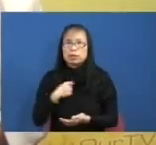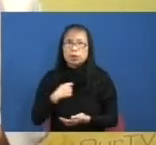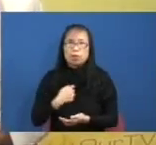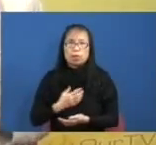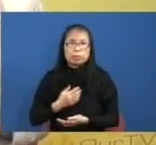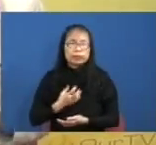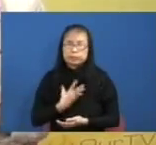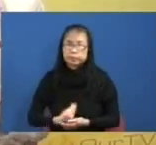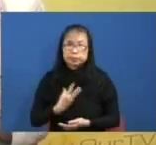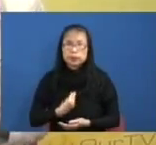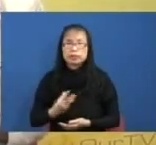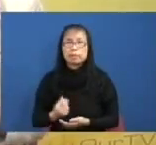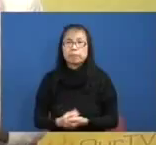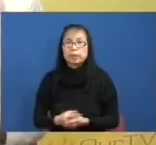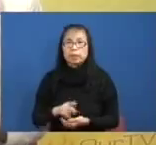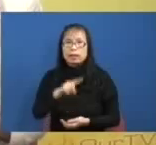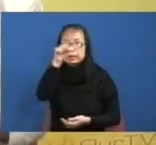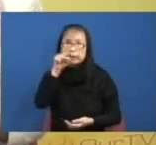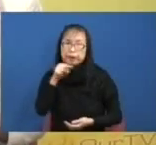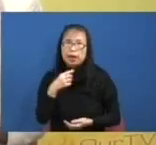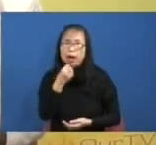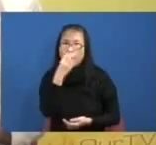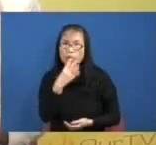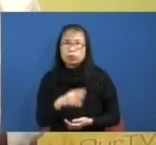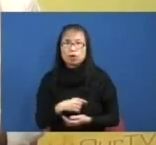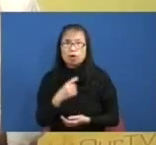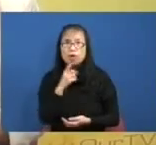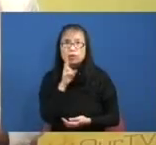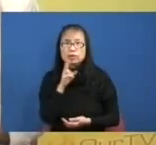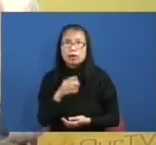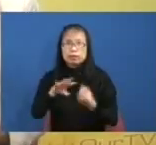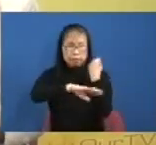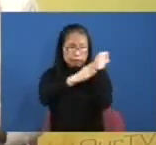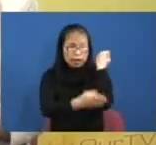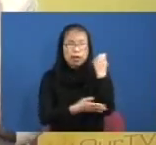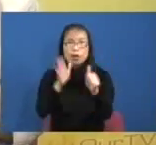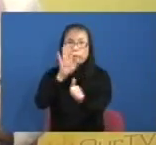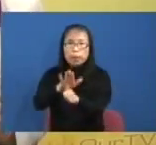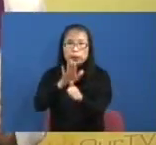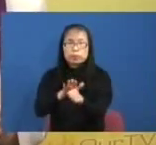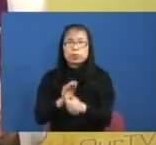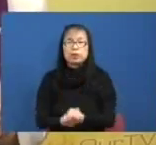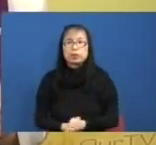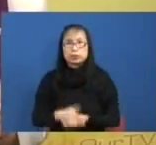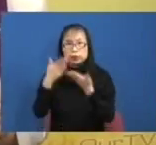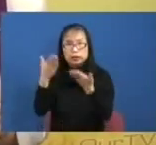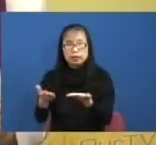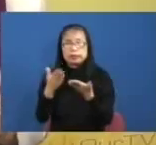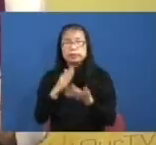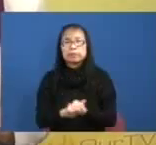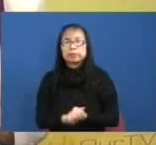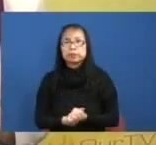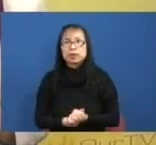心，我就諗下點解香港即係可唔可以有一個咁嘅類似嘅法例咧，就係咁樣保障。譬如你係已經去到一種